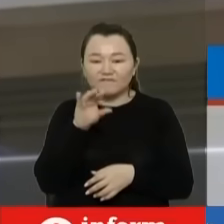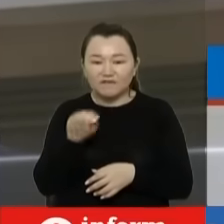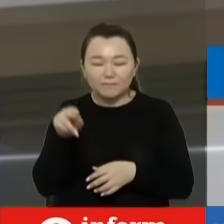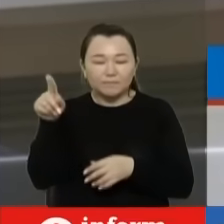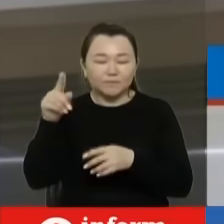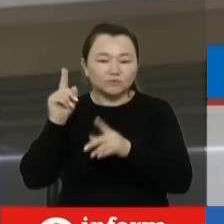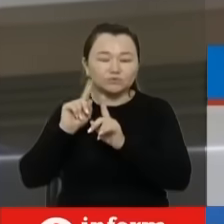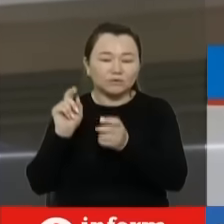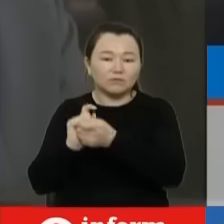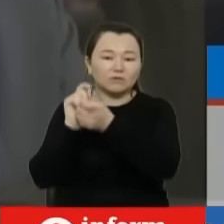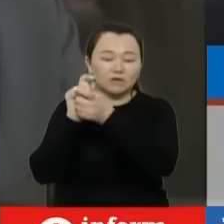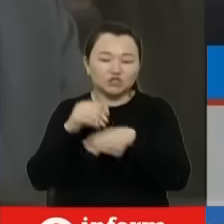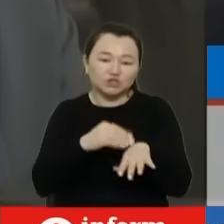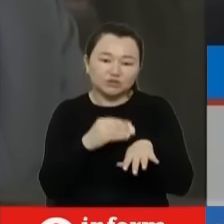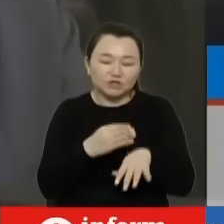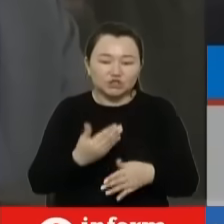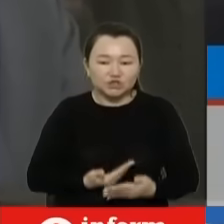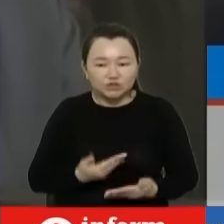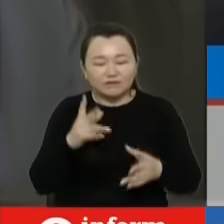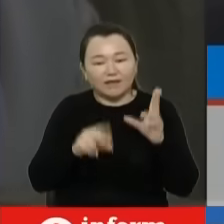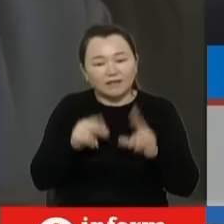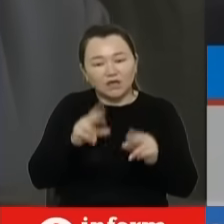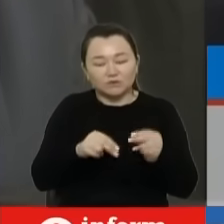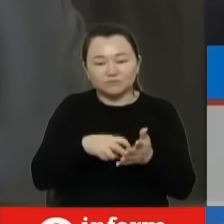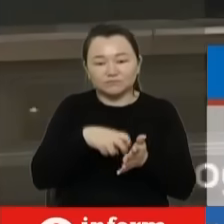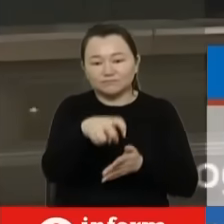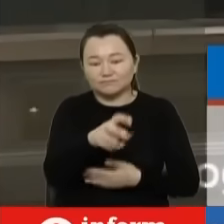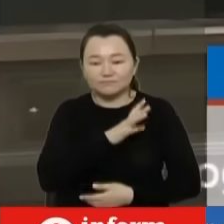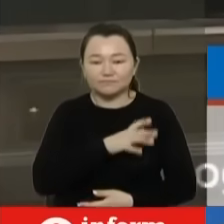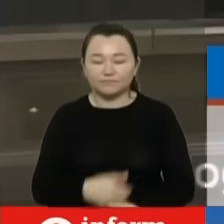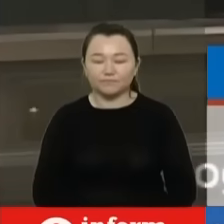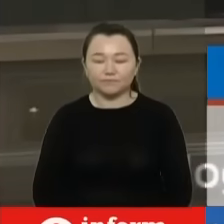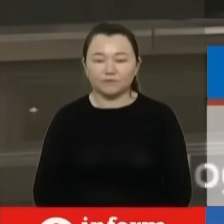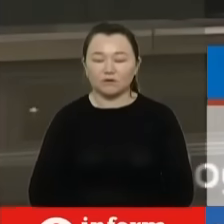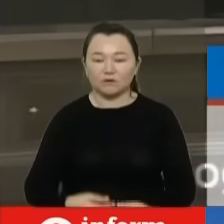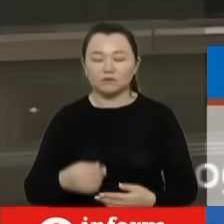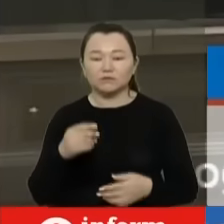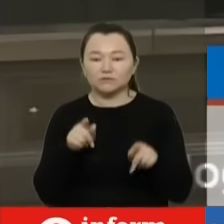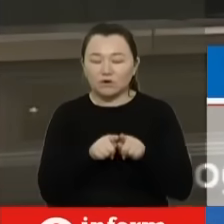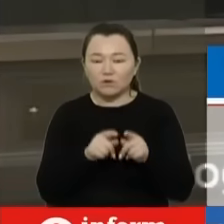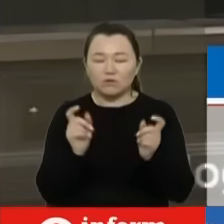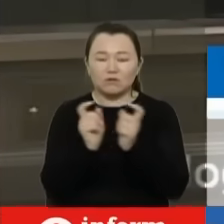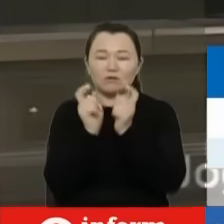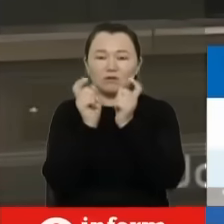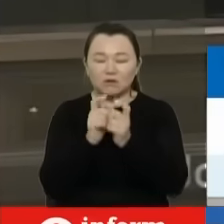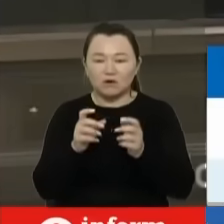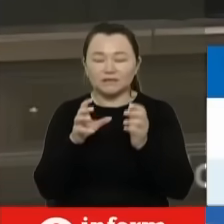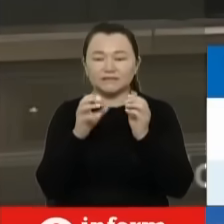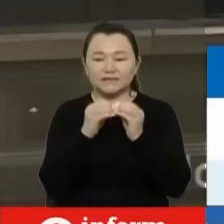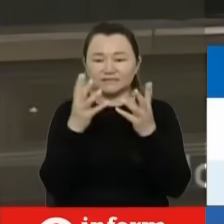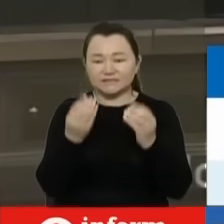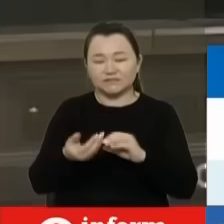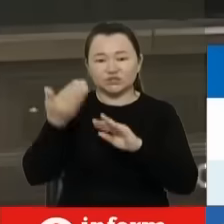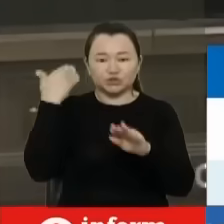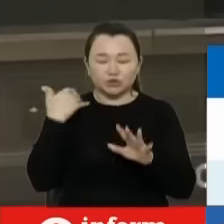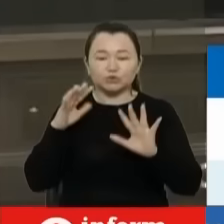жатқан сияқты әйелі тірі деп үміттенемін деп хабарлама жолдаған. Бұндай ұрыс осы оқиғадан 10 күн бұрында болған,